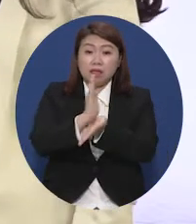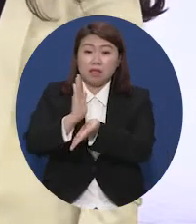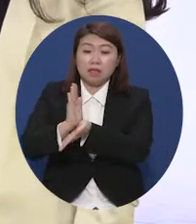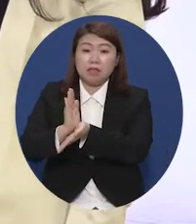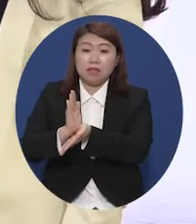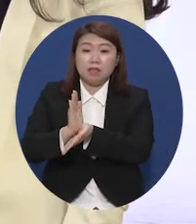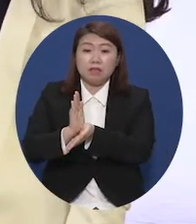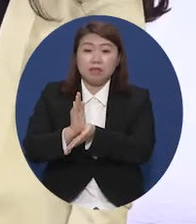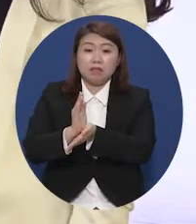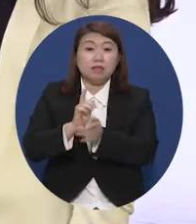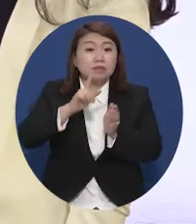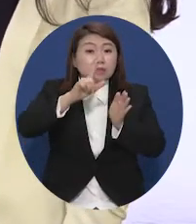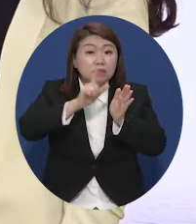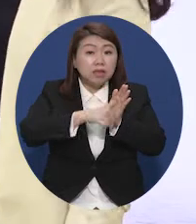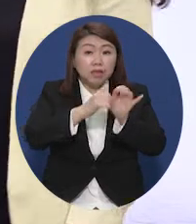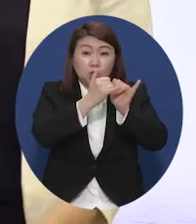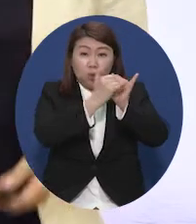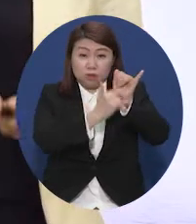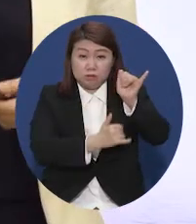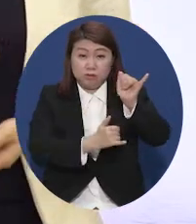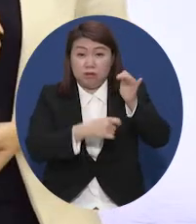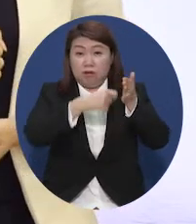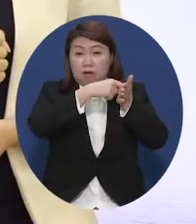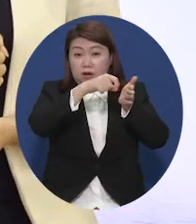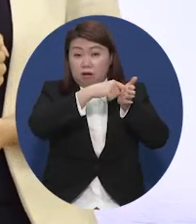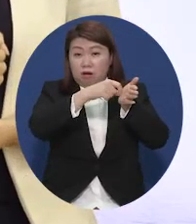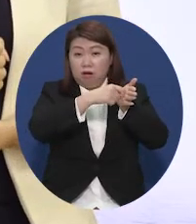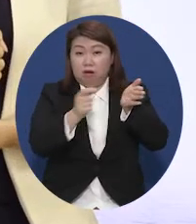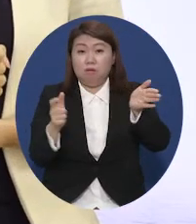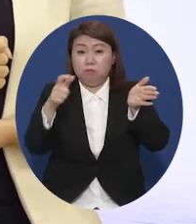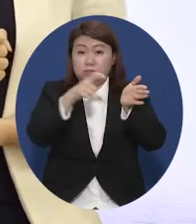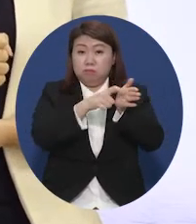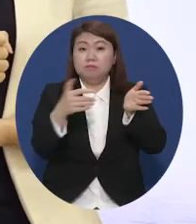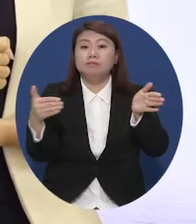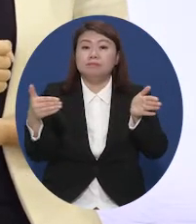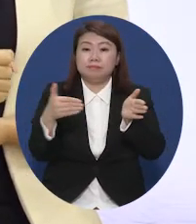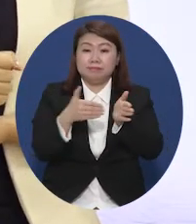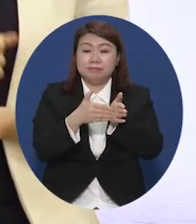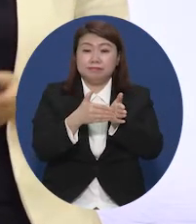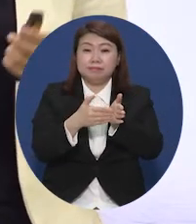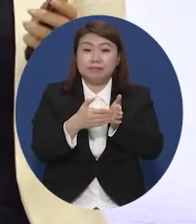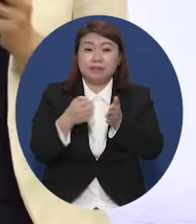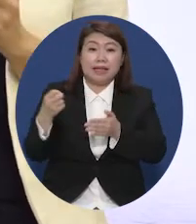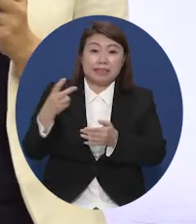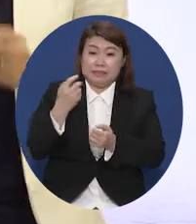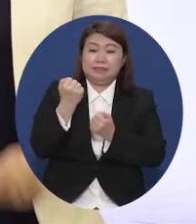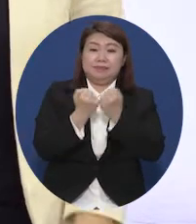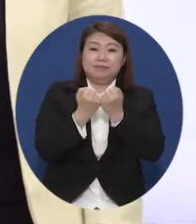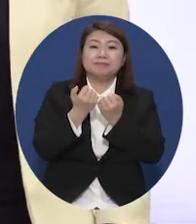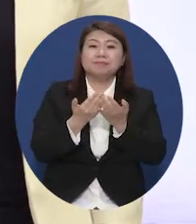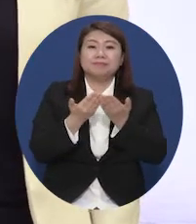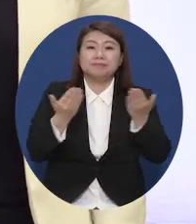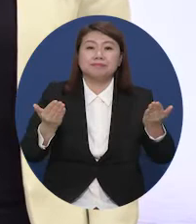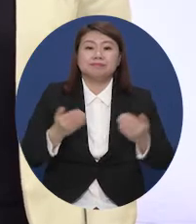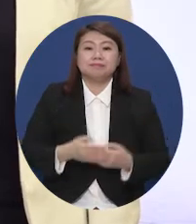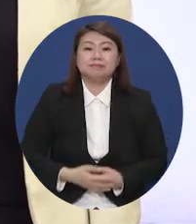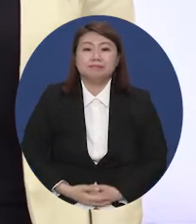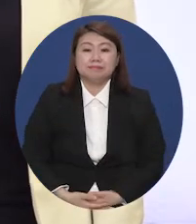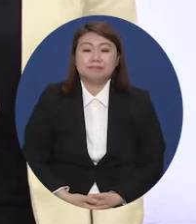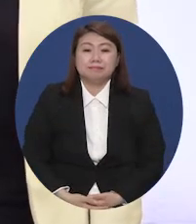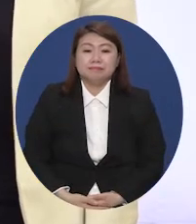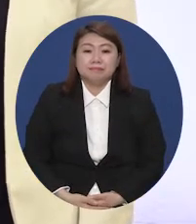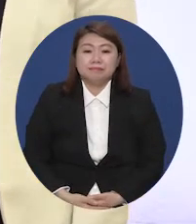비석들에는 당시의 중요한 역사적 사건들을 상연 문자로 기록을 해두었는데요 조금 이따가 조금 더 확대해서